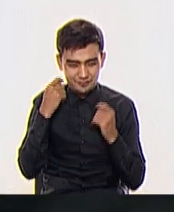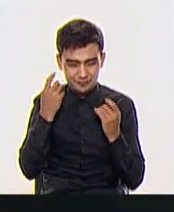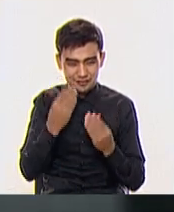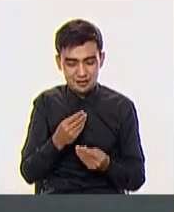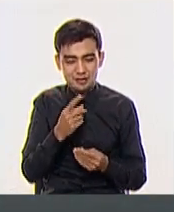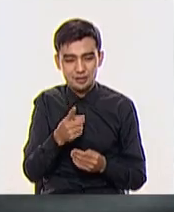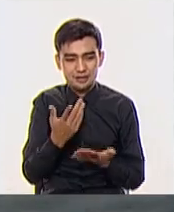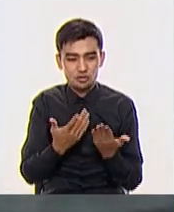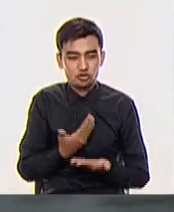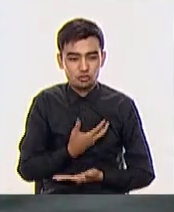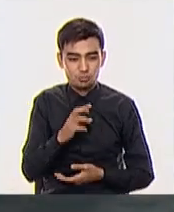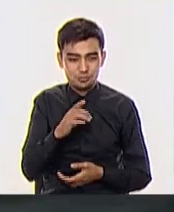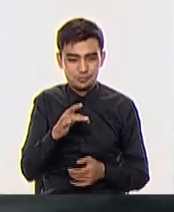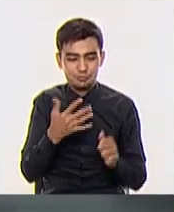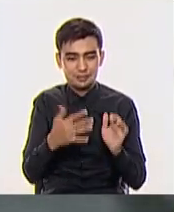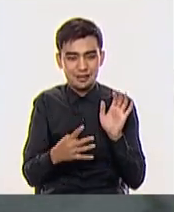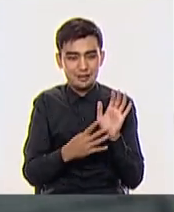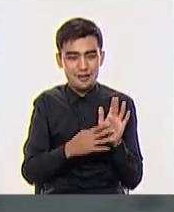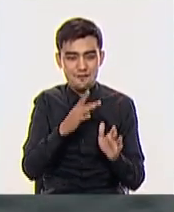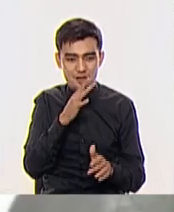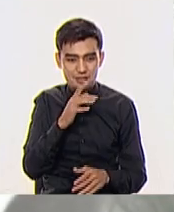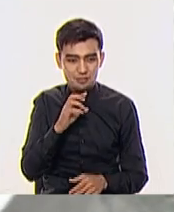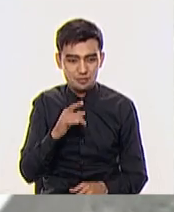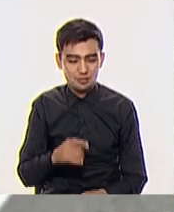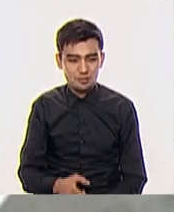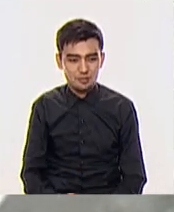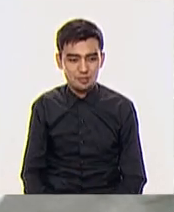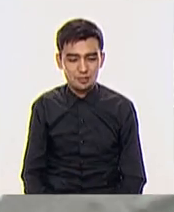тірі болғанда 59 жасқа толар еді.